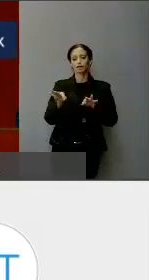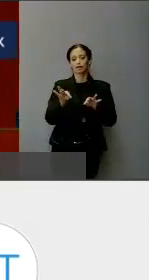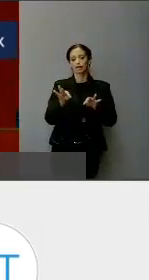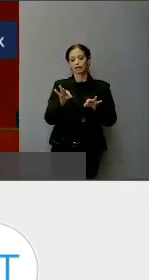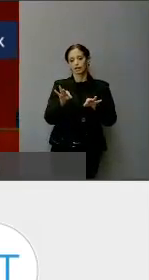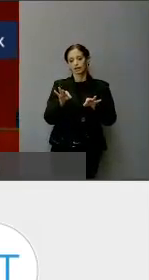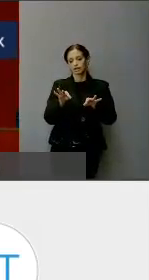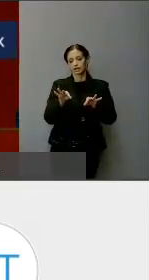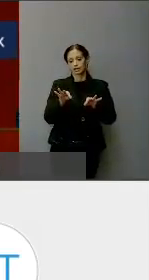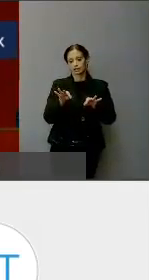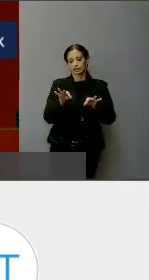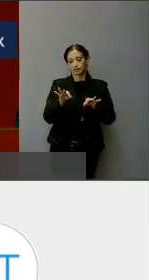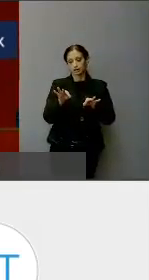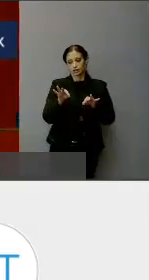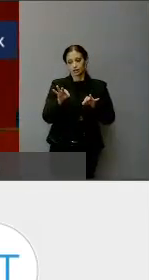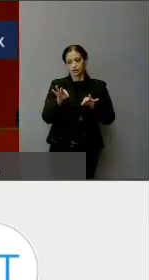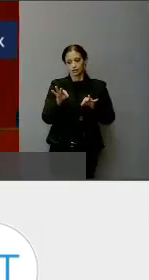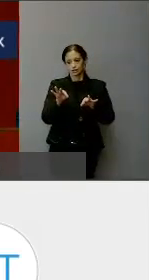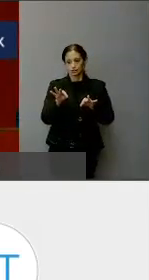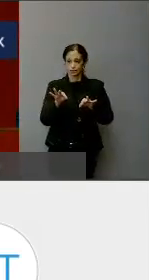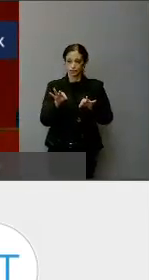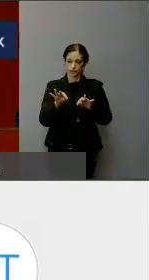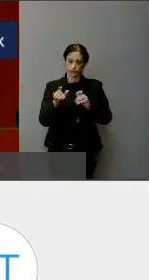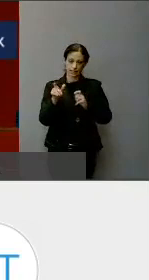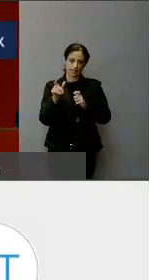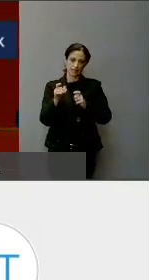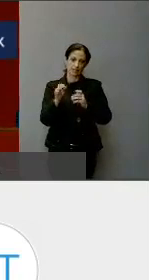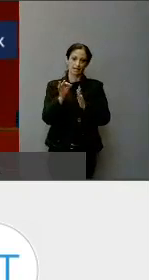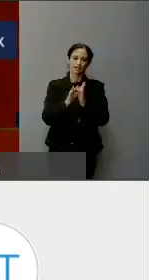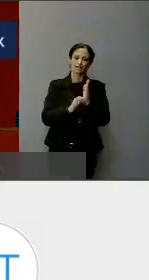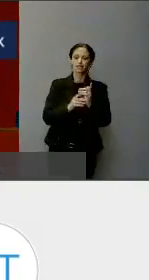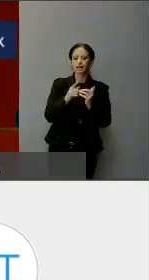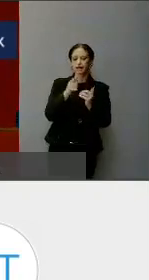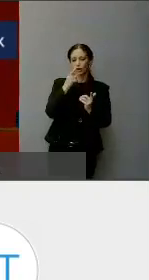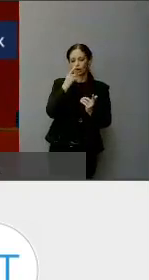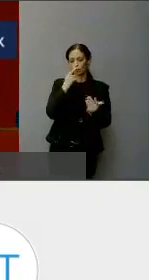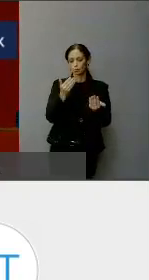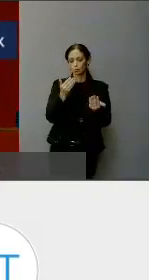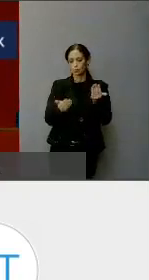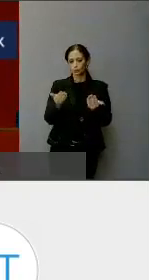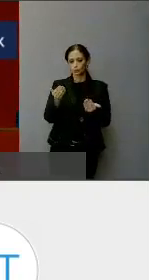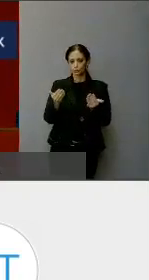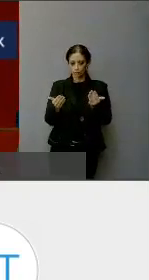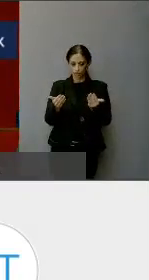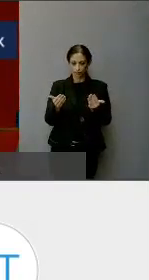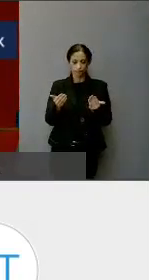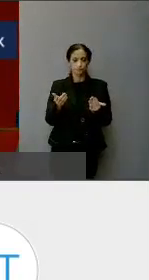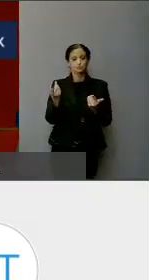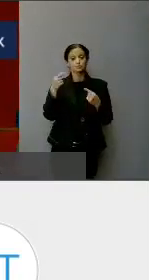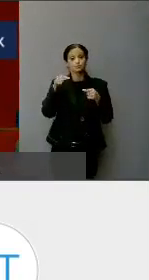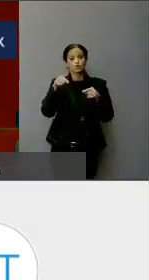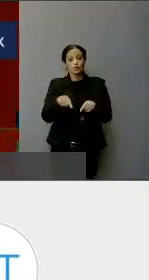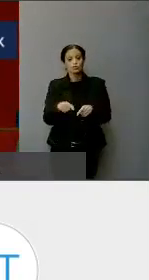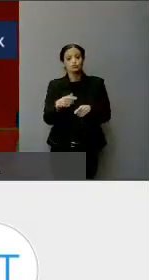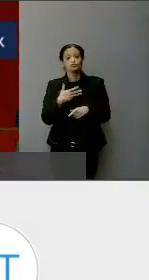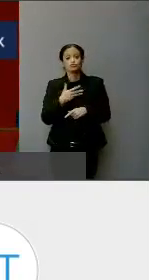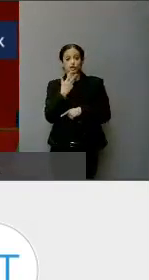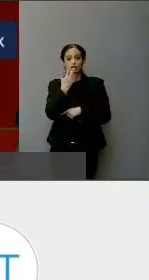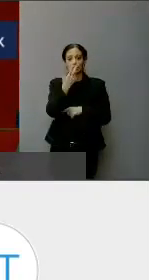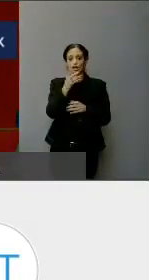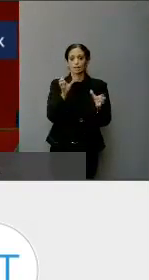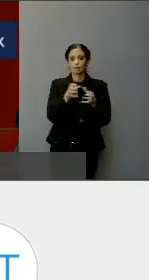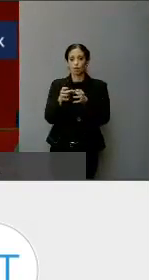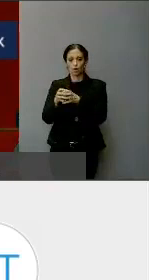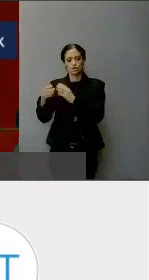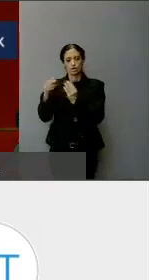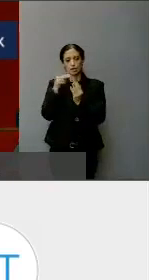diciamo abbastanza proporzionale questo fenomeno oggi riguarda tre blocchi di